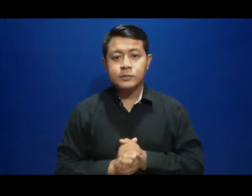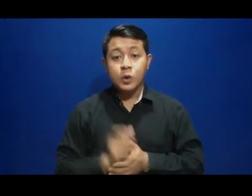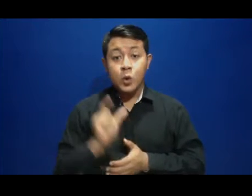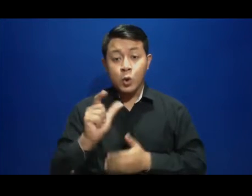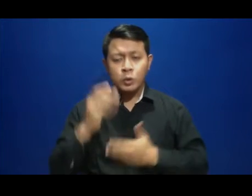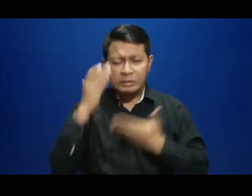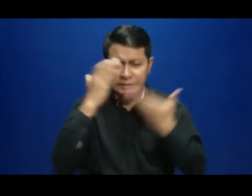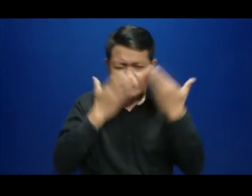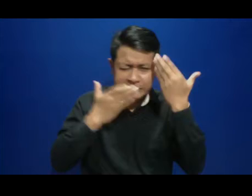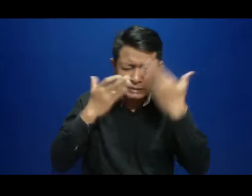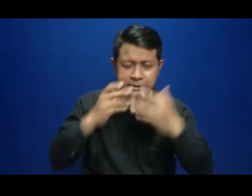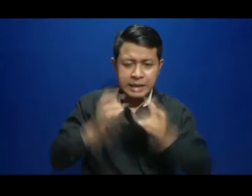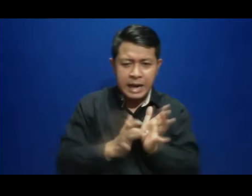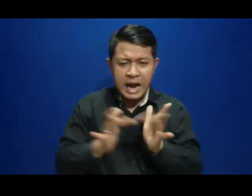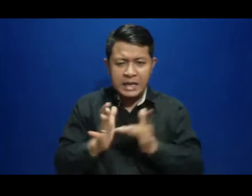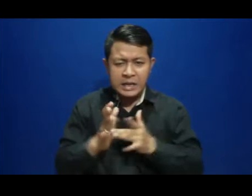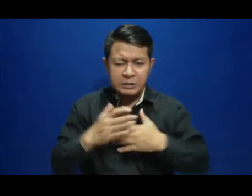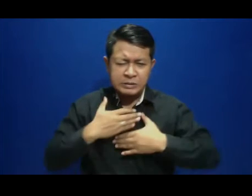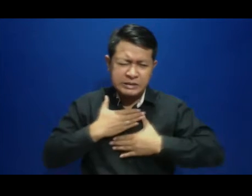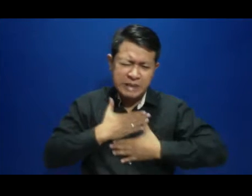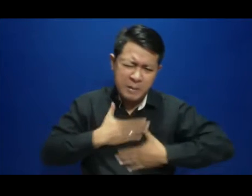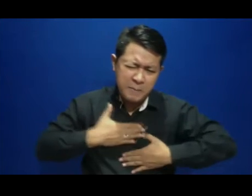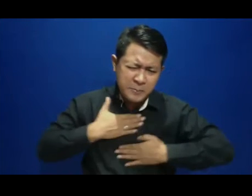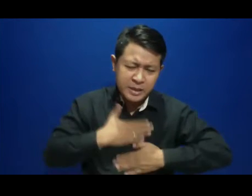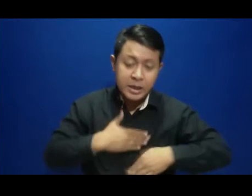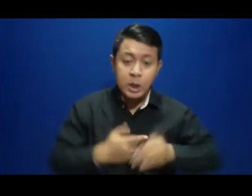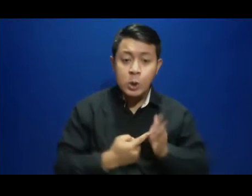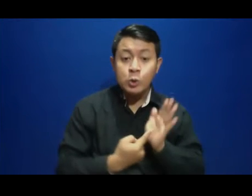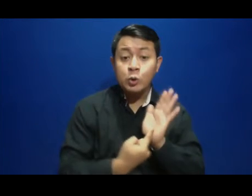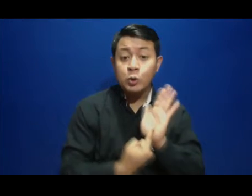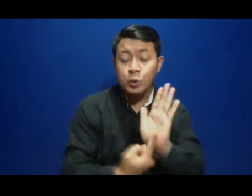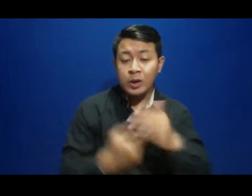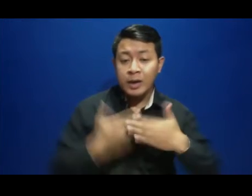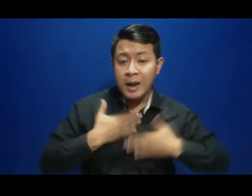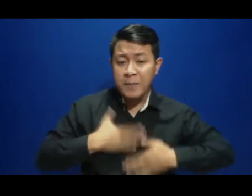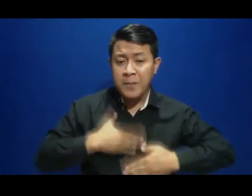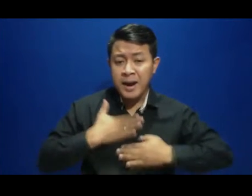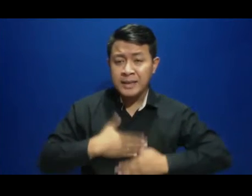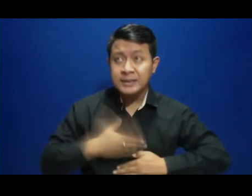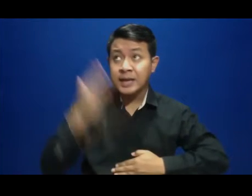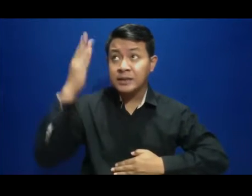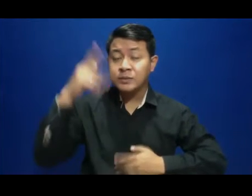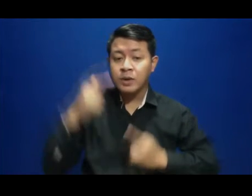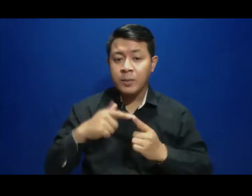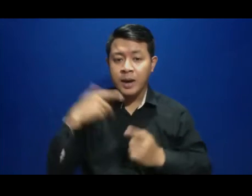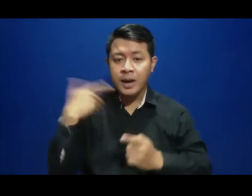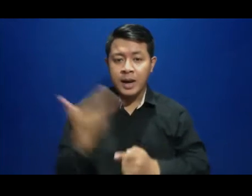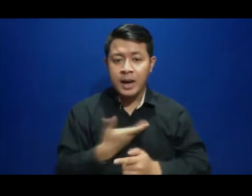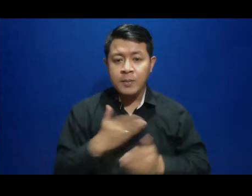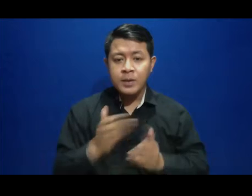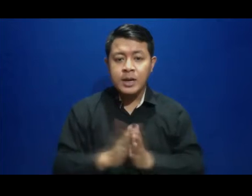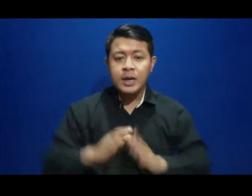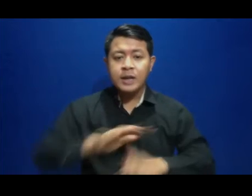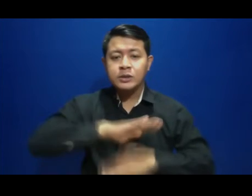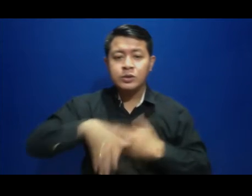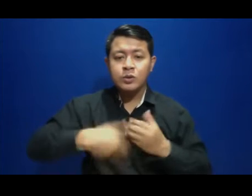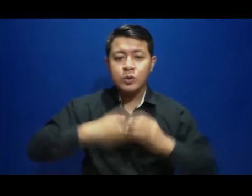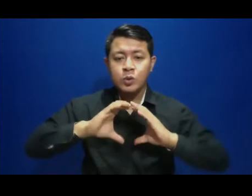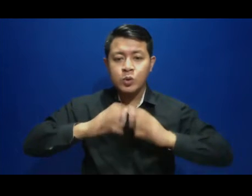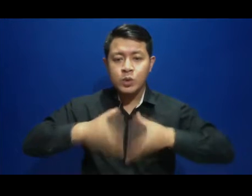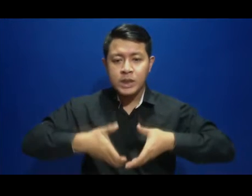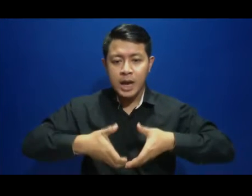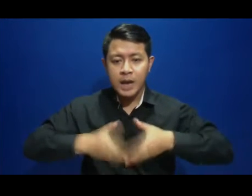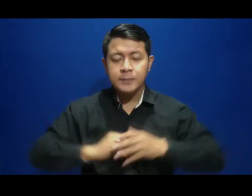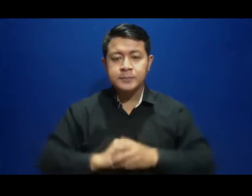Demi sengsara Yesus yang pedih, tunjukkanlah belas kasih-Mu kepada kami dan seluruh dunia.